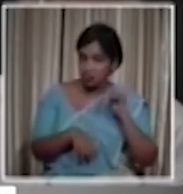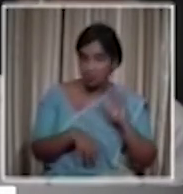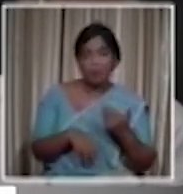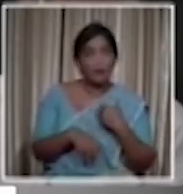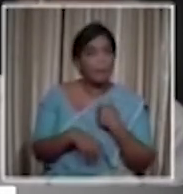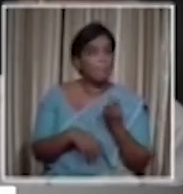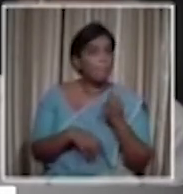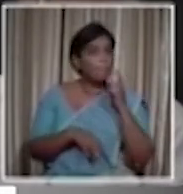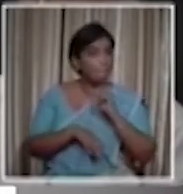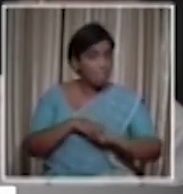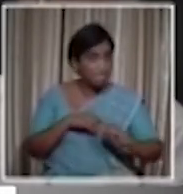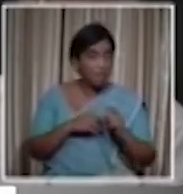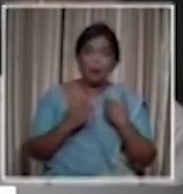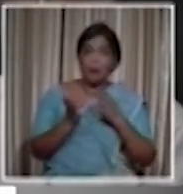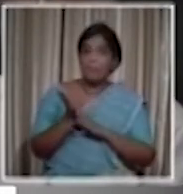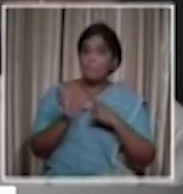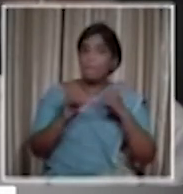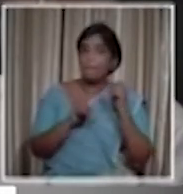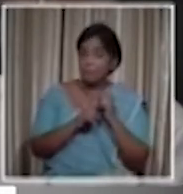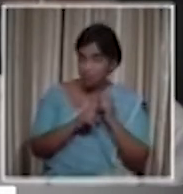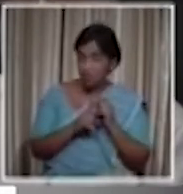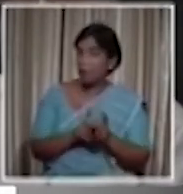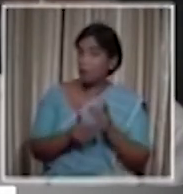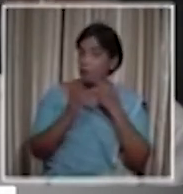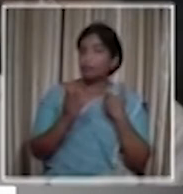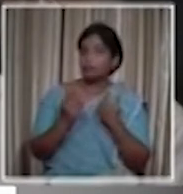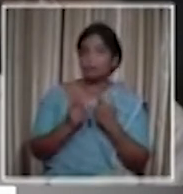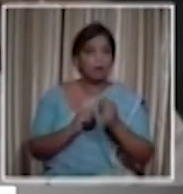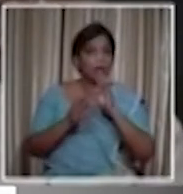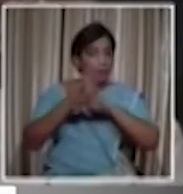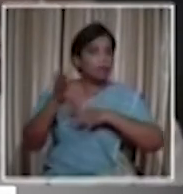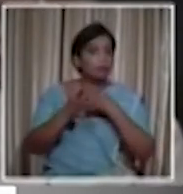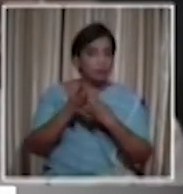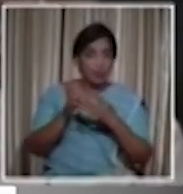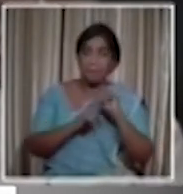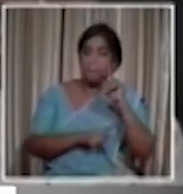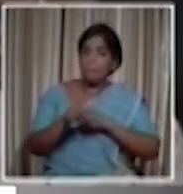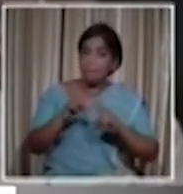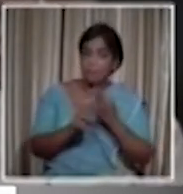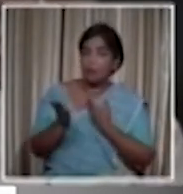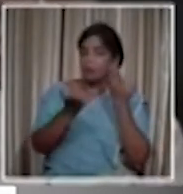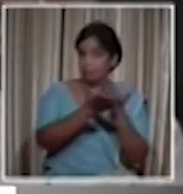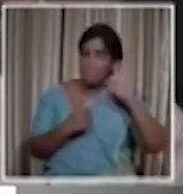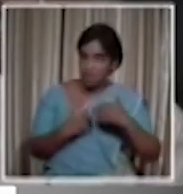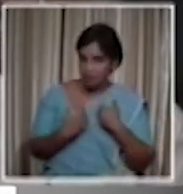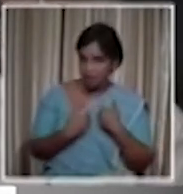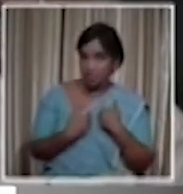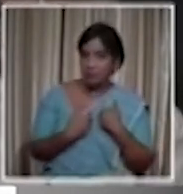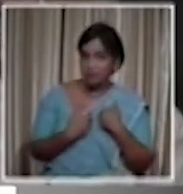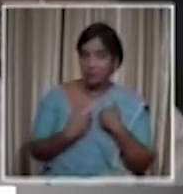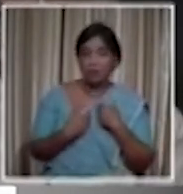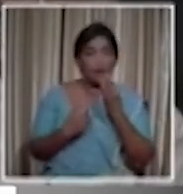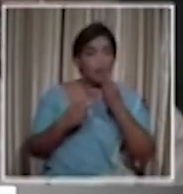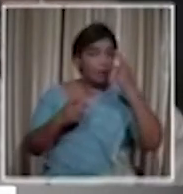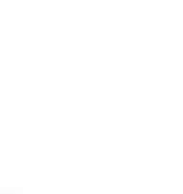ආර්ථික සැලැස්ම සහ මාර්ග සිතියම පදනම් කරගනිමින් අතුරු අයවැයක් පාර්ලිමේන්තුවට අපි ඉදිරිපත් කරන්නේ ඒ නිසයි. අතුරු